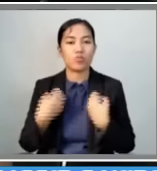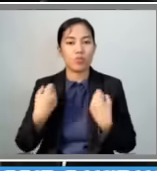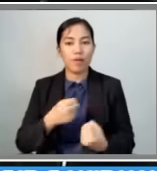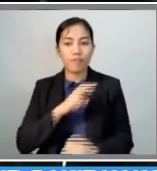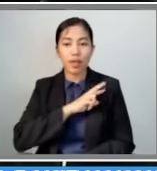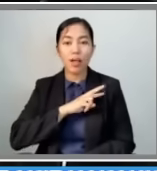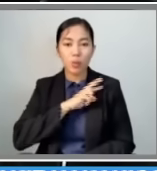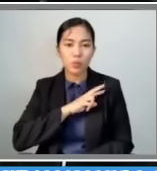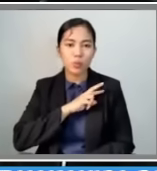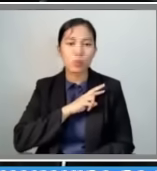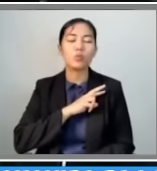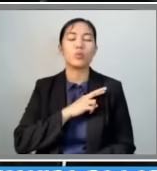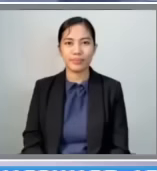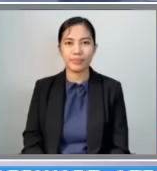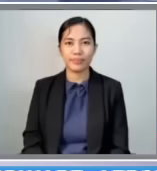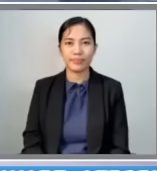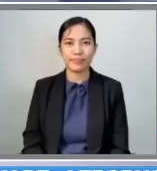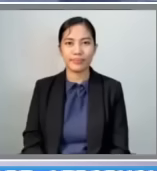Alam naman nila yon.